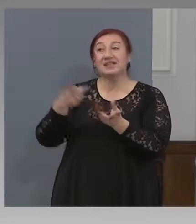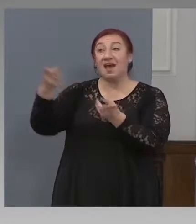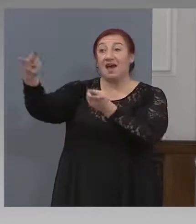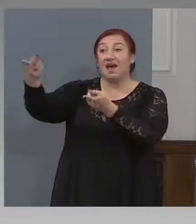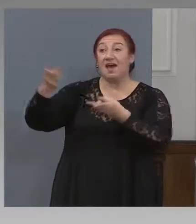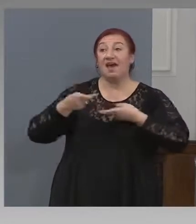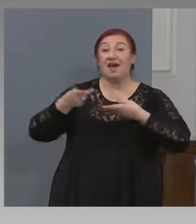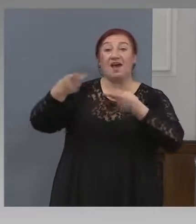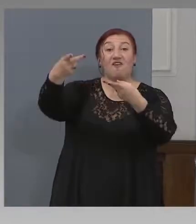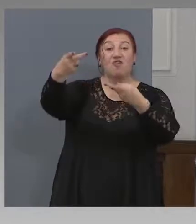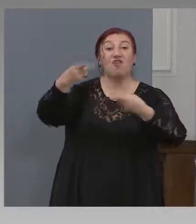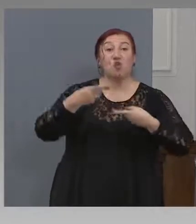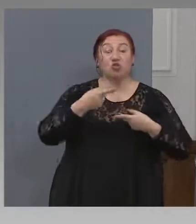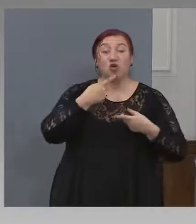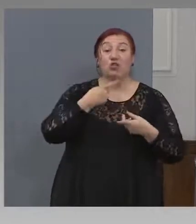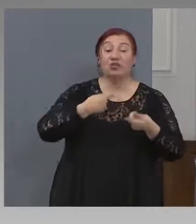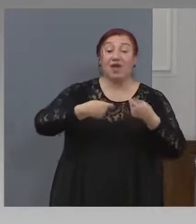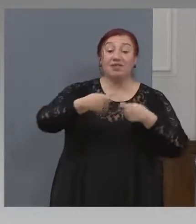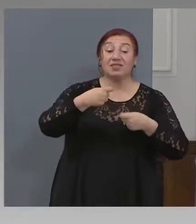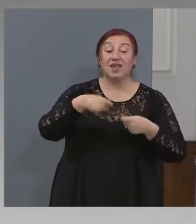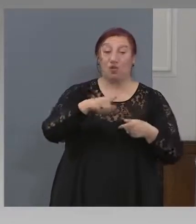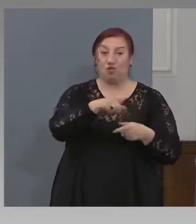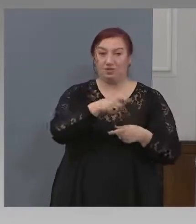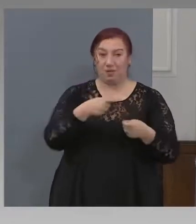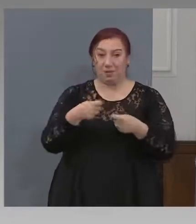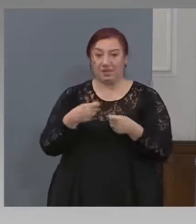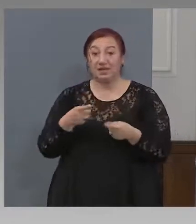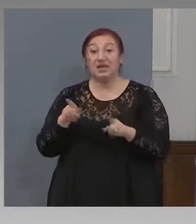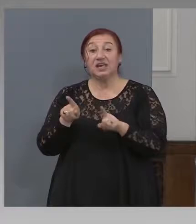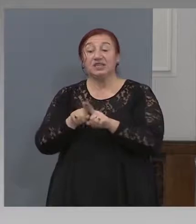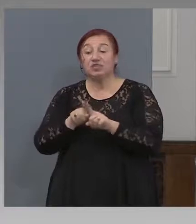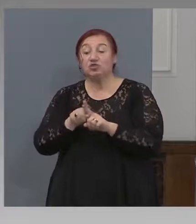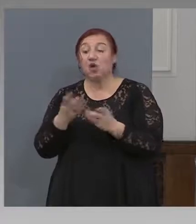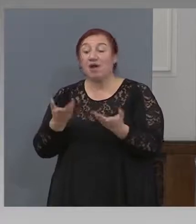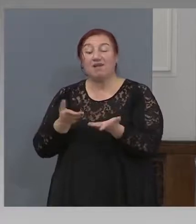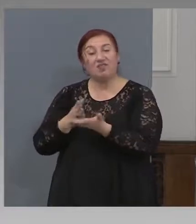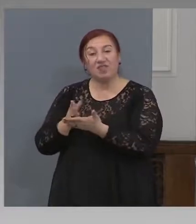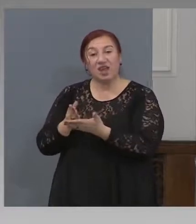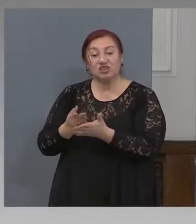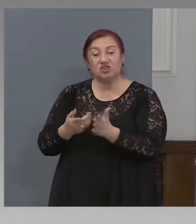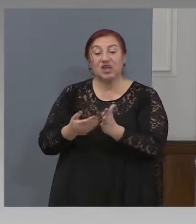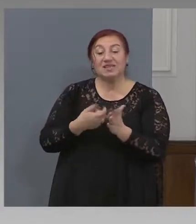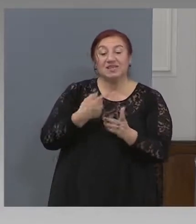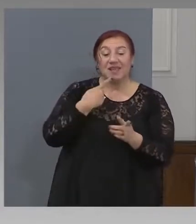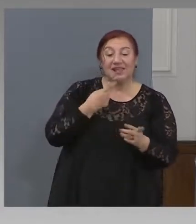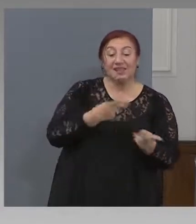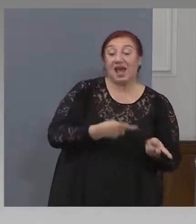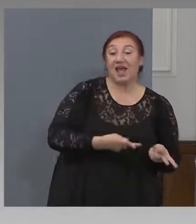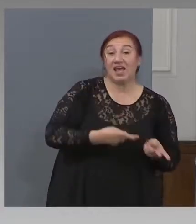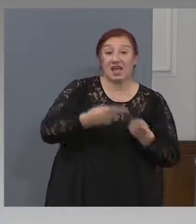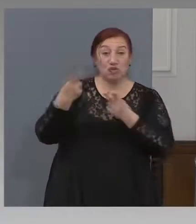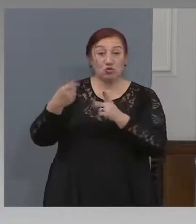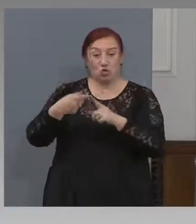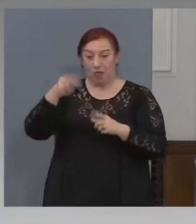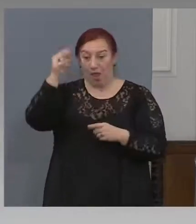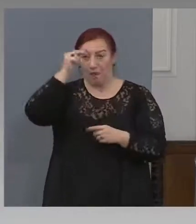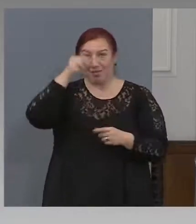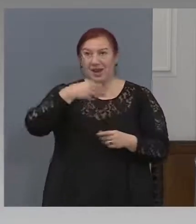вериги? И също така, министър Танева, по какъв начин засегна износа на българските производители на храни? Защото знаем,